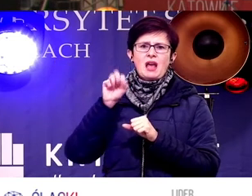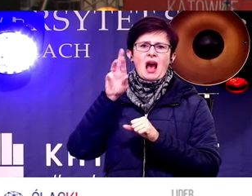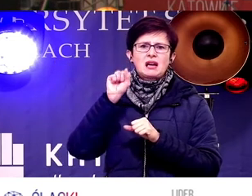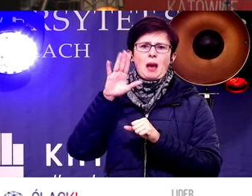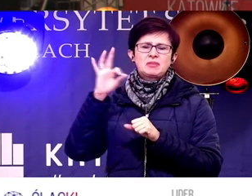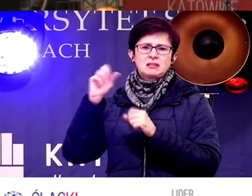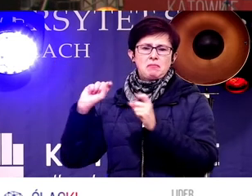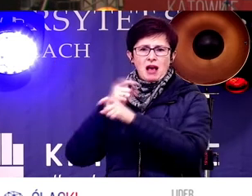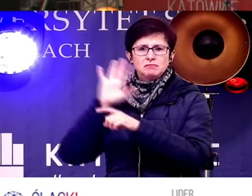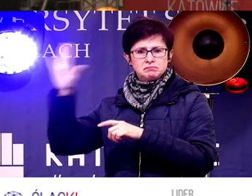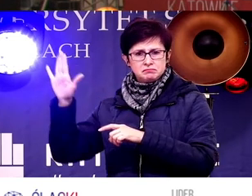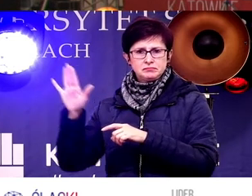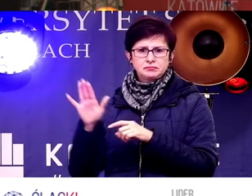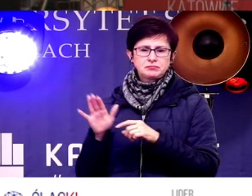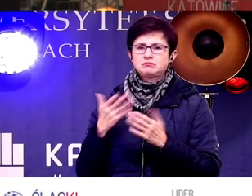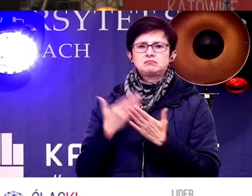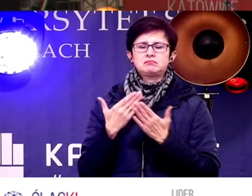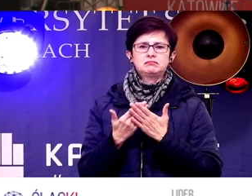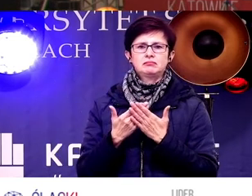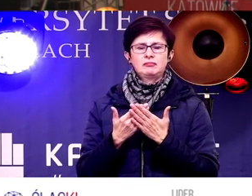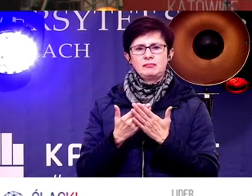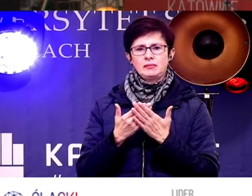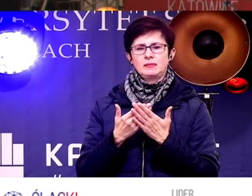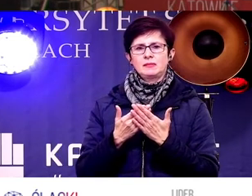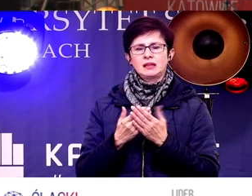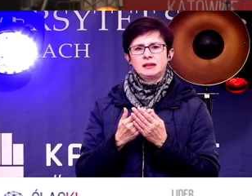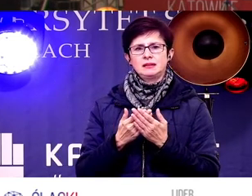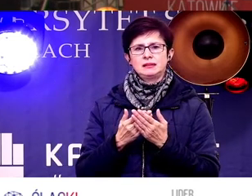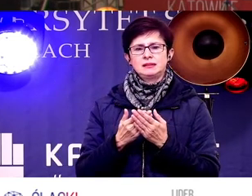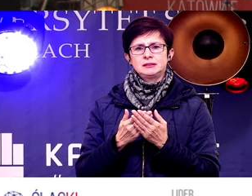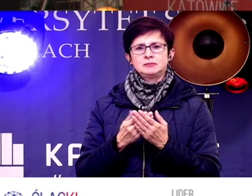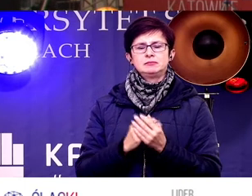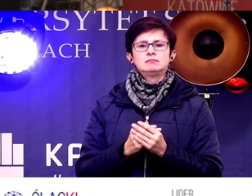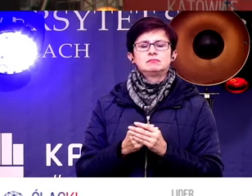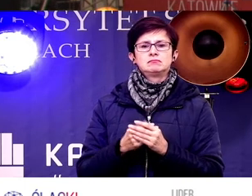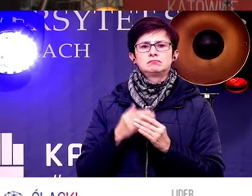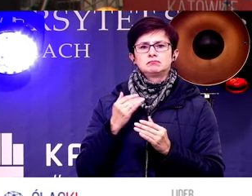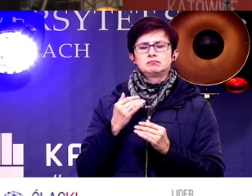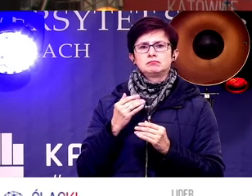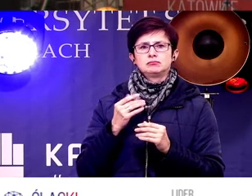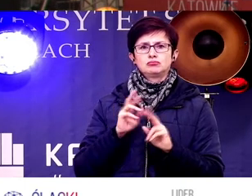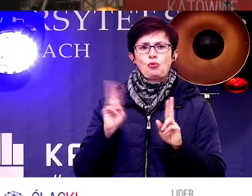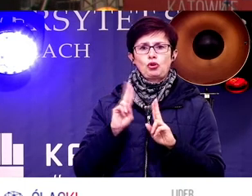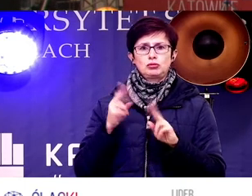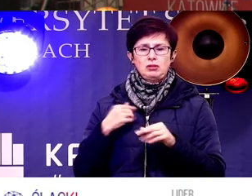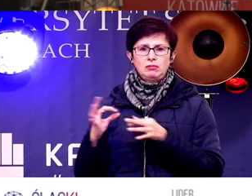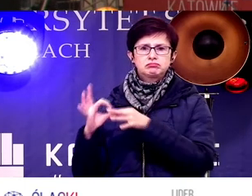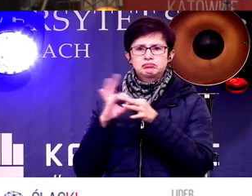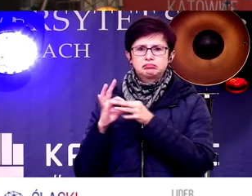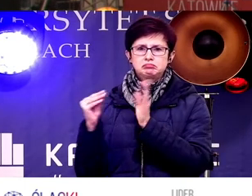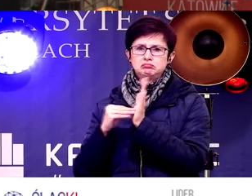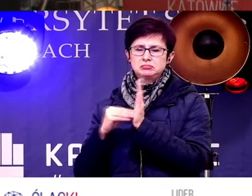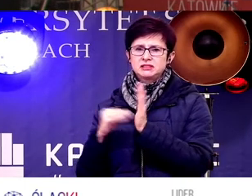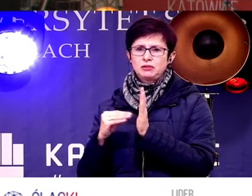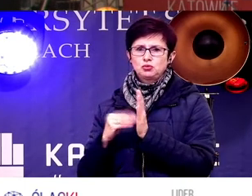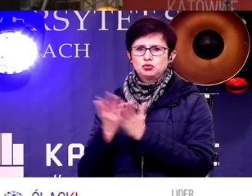Chodzi też o tak zwany, to jest going native factor, to po angielsku się nazywa, że ktoś się przywiązuje do jednego kraju, jest